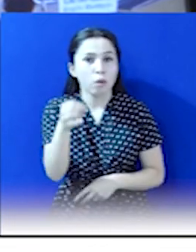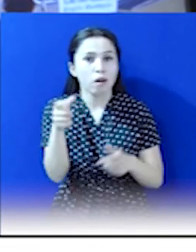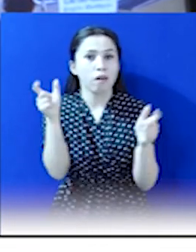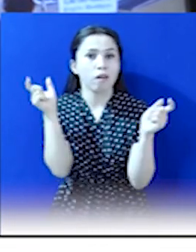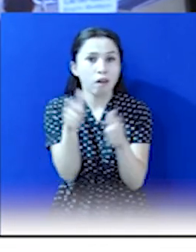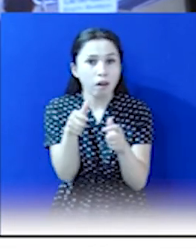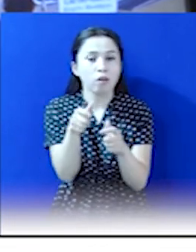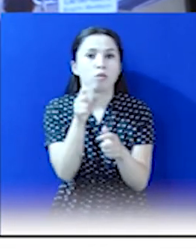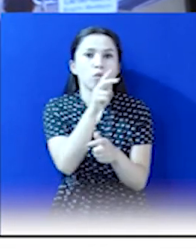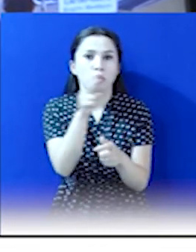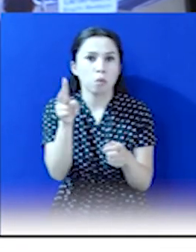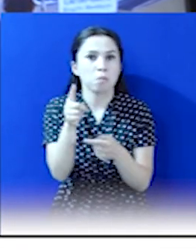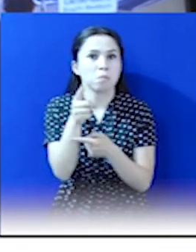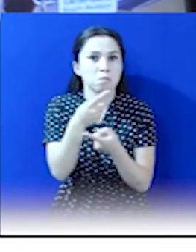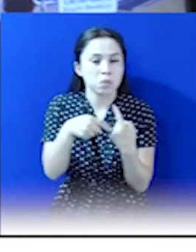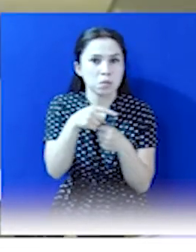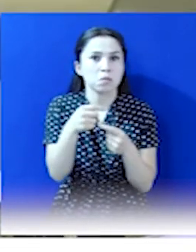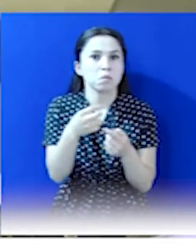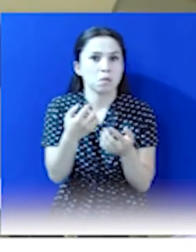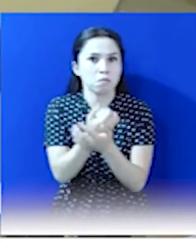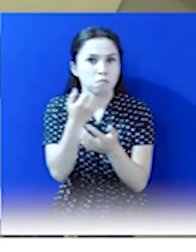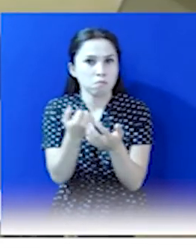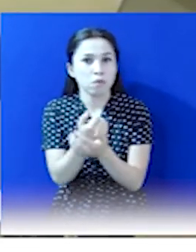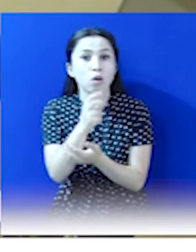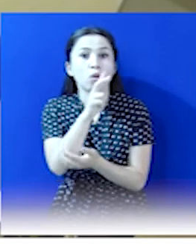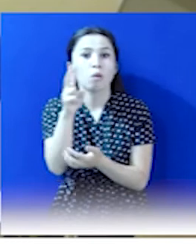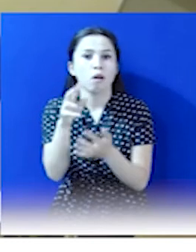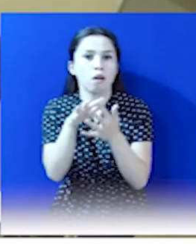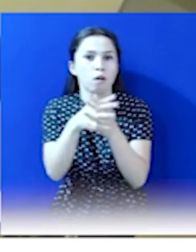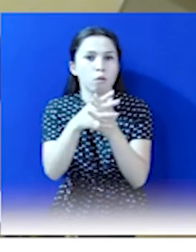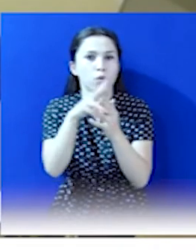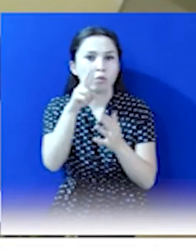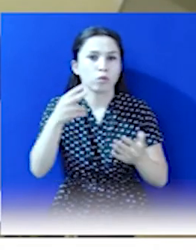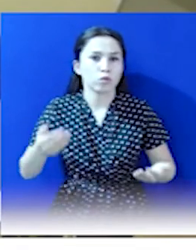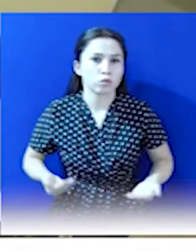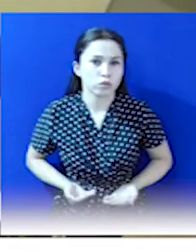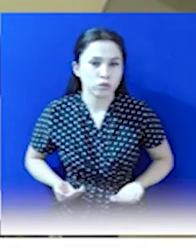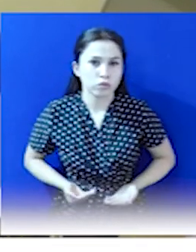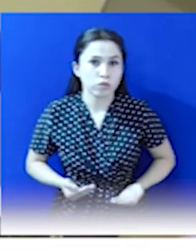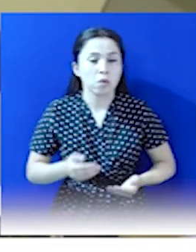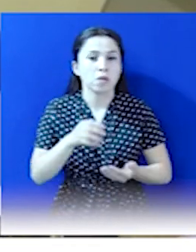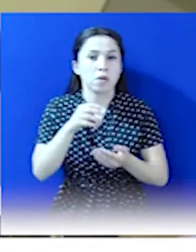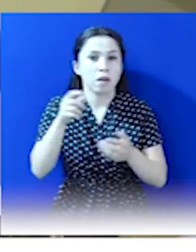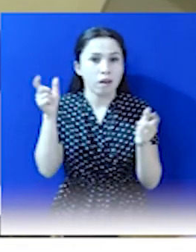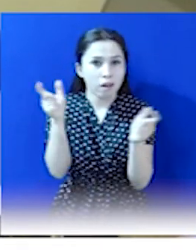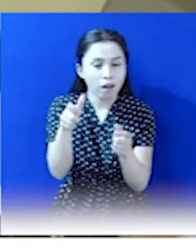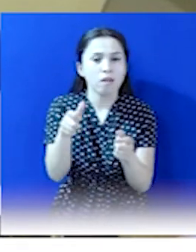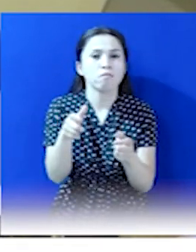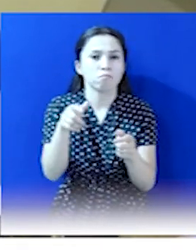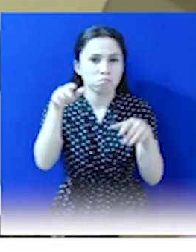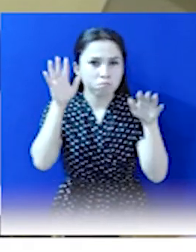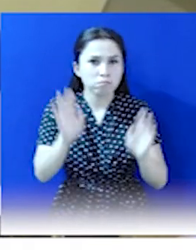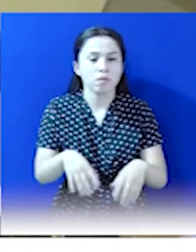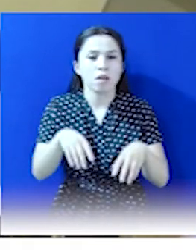сөзіне құлақ асқан Бердібек Сапарбаев аудан әкіміне және құрылыс бөліміне түйткілді зерттеп, дұрыс шешім қабылдауға тапсырма